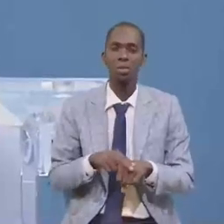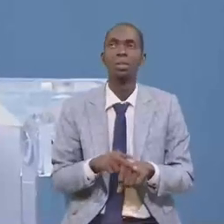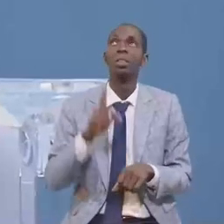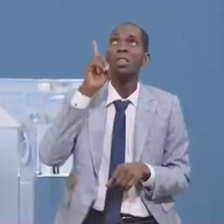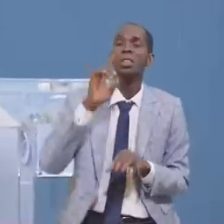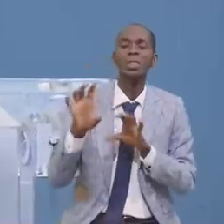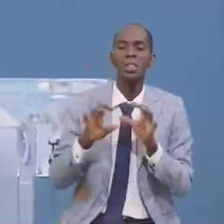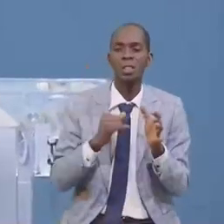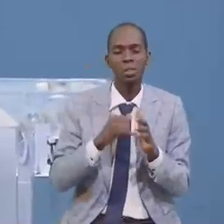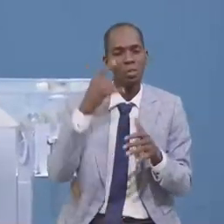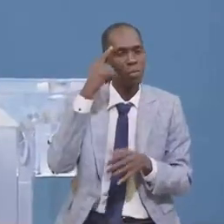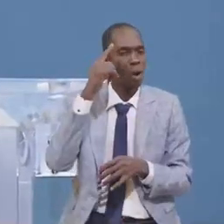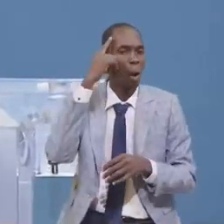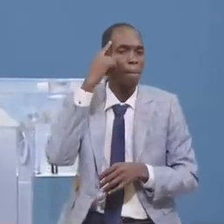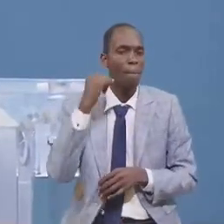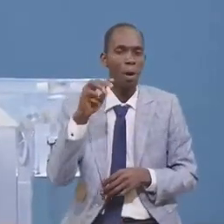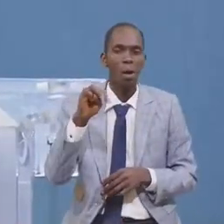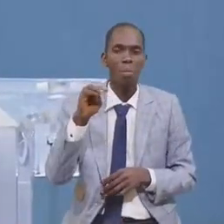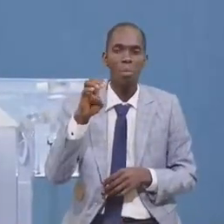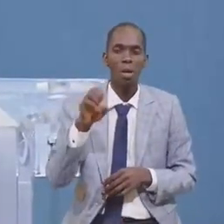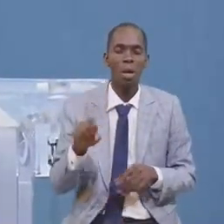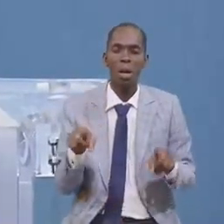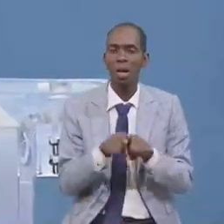Il l'a fait pour Moïse en tant que ministre.